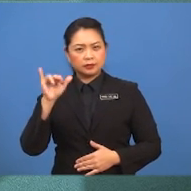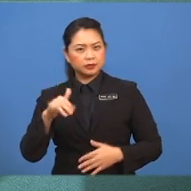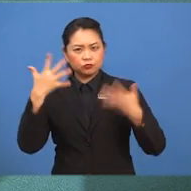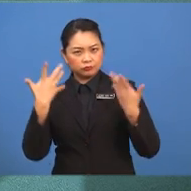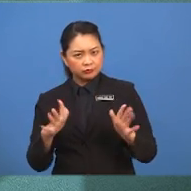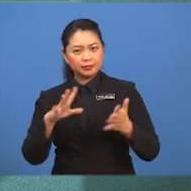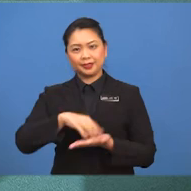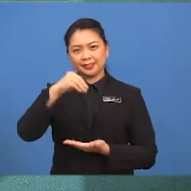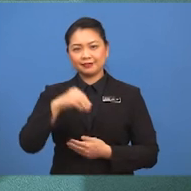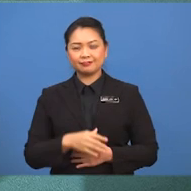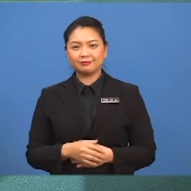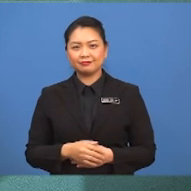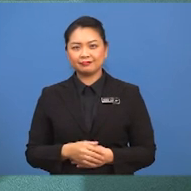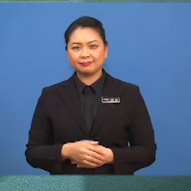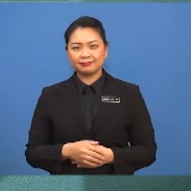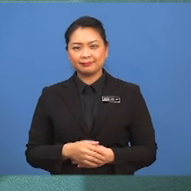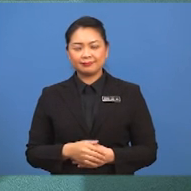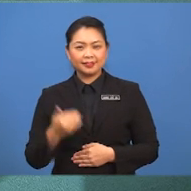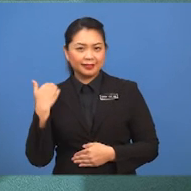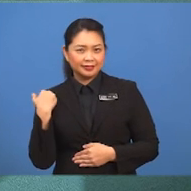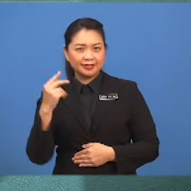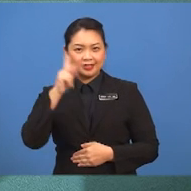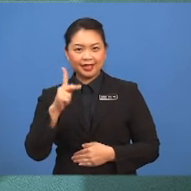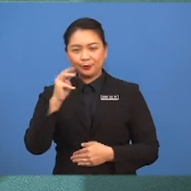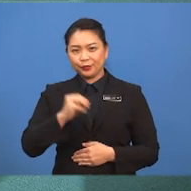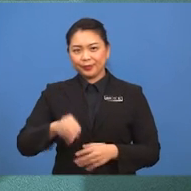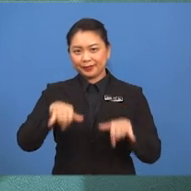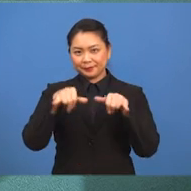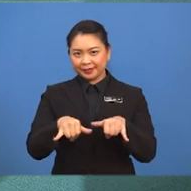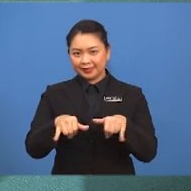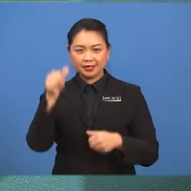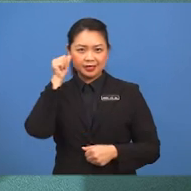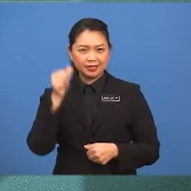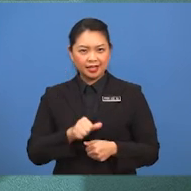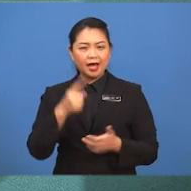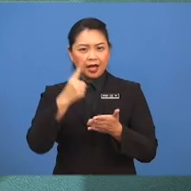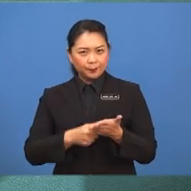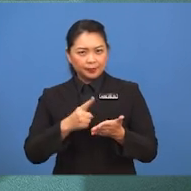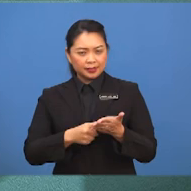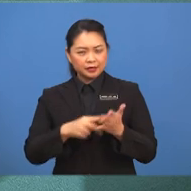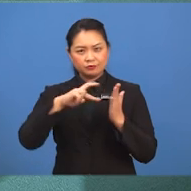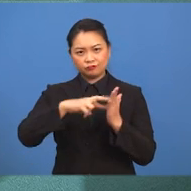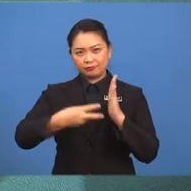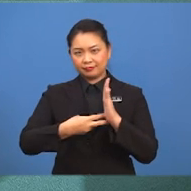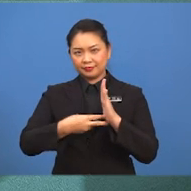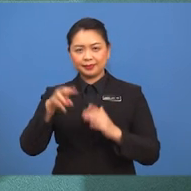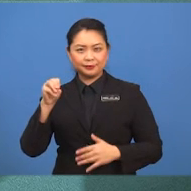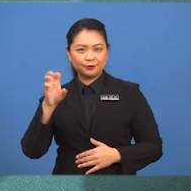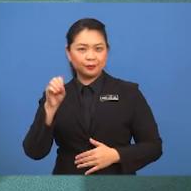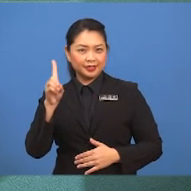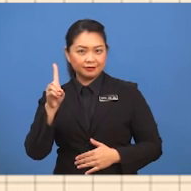sudah dipelajari. Adakah murid-murid masih ingat apakah yang dimaksudkan dengan